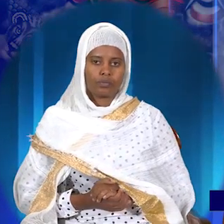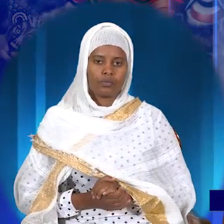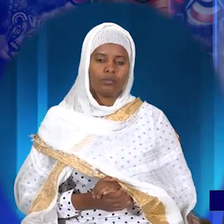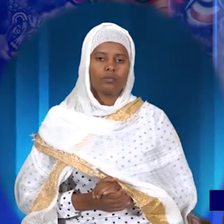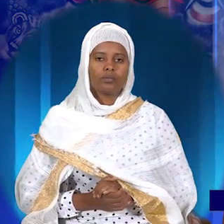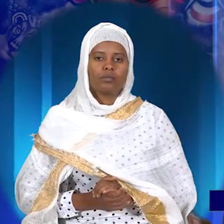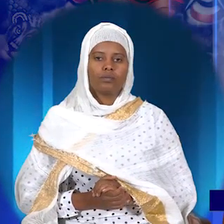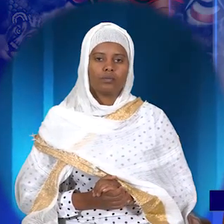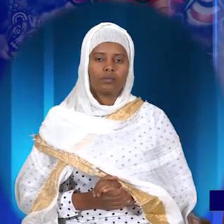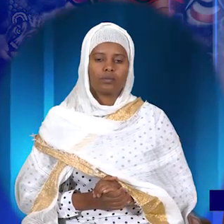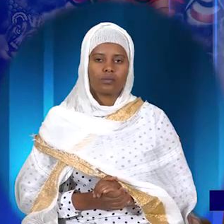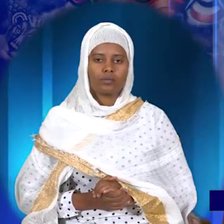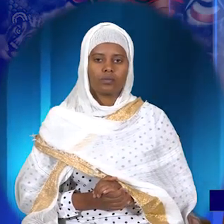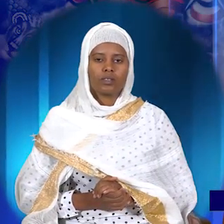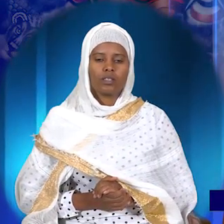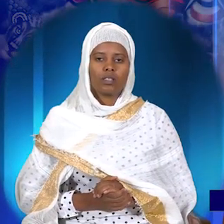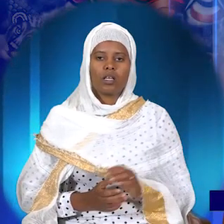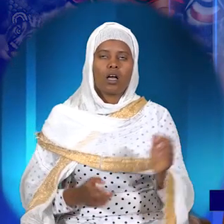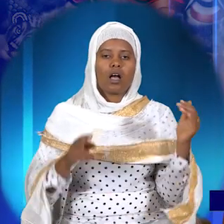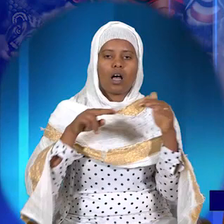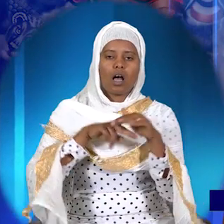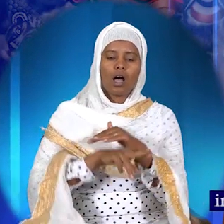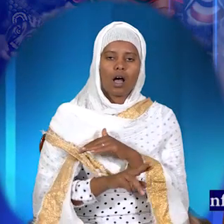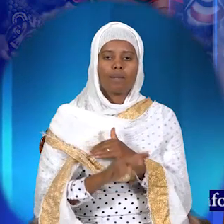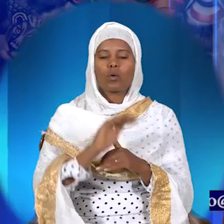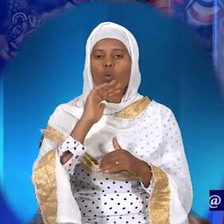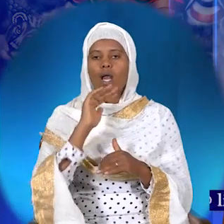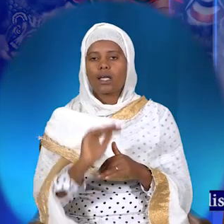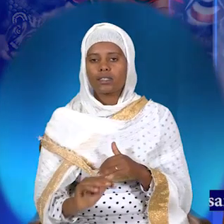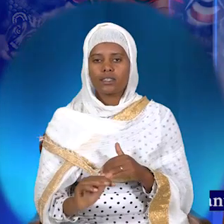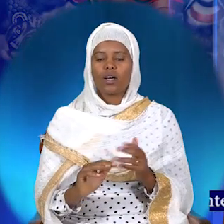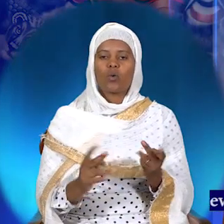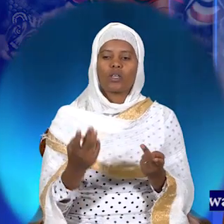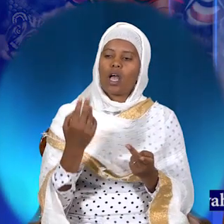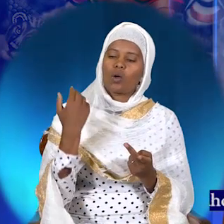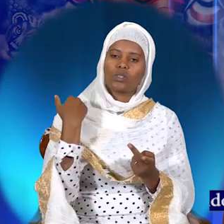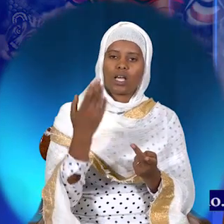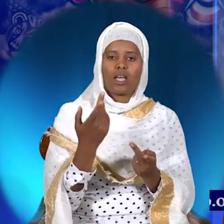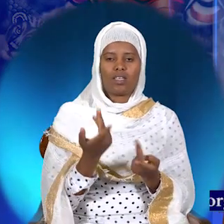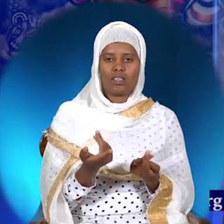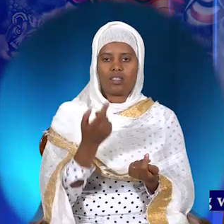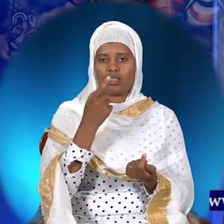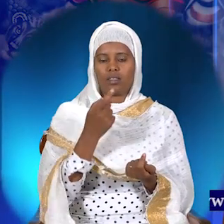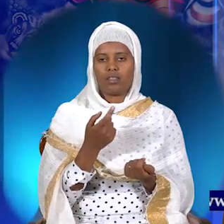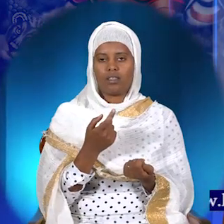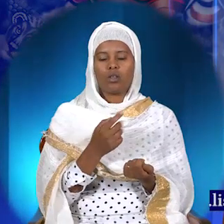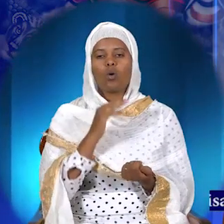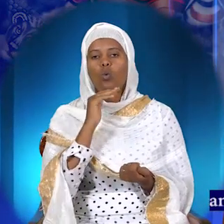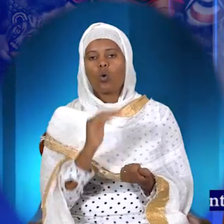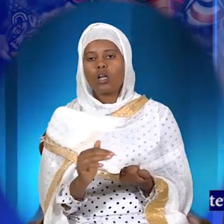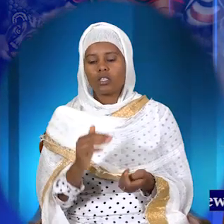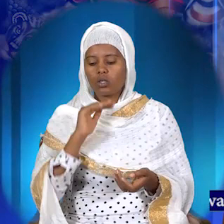قدوس وإيكونا أب وإي والد أب ولادي أسرازي يبهالن بر تولادي وي سرازي أي يبهالن